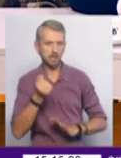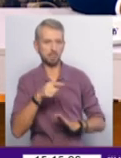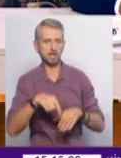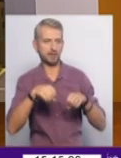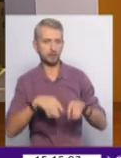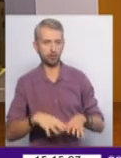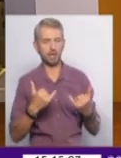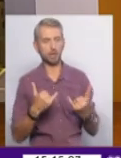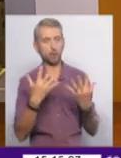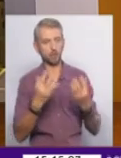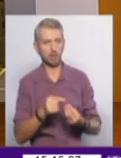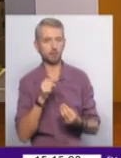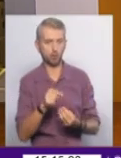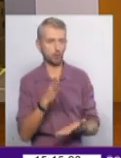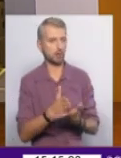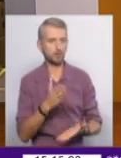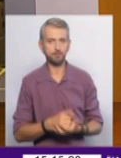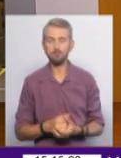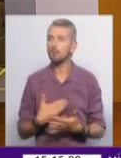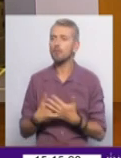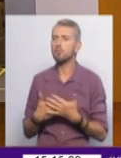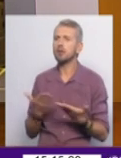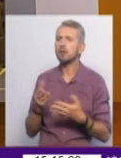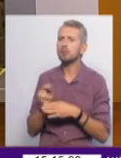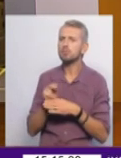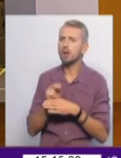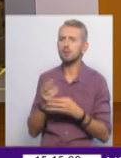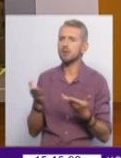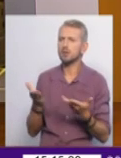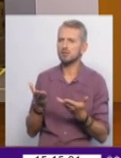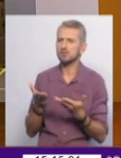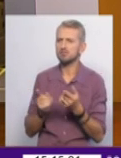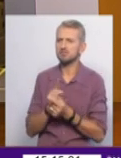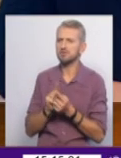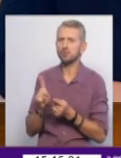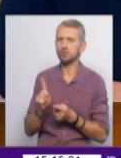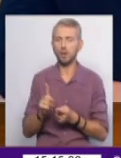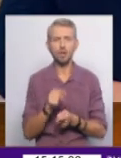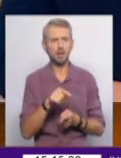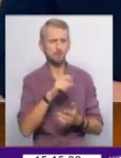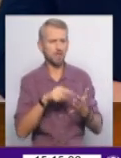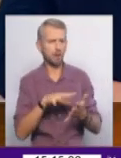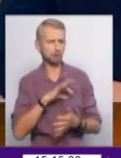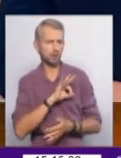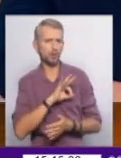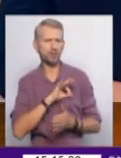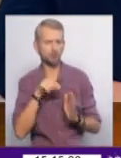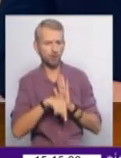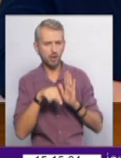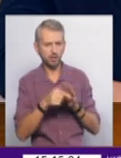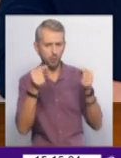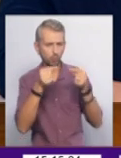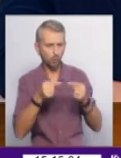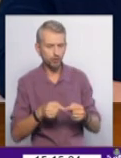і на сьогоднішній день воно є. Наприклад, які саме конкретно ви маєте на увазі зміни? Там питання були юридичного характеру, уточнення, так,